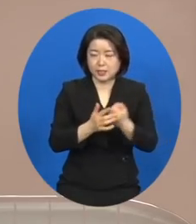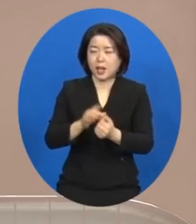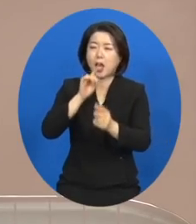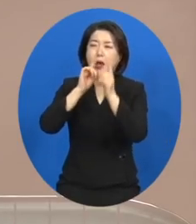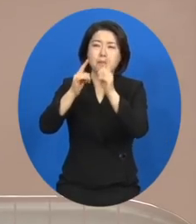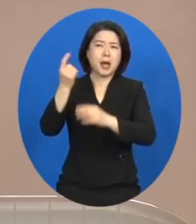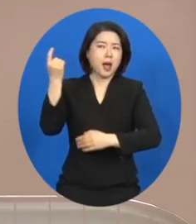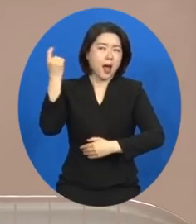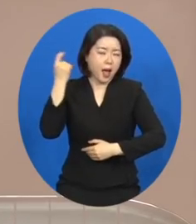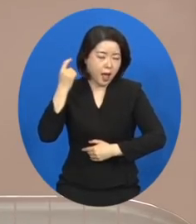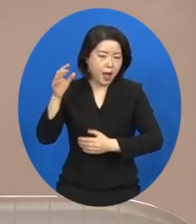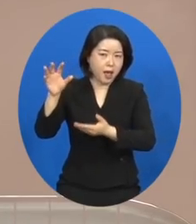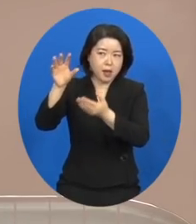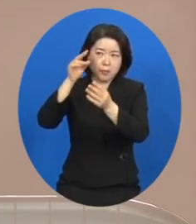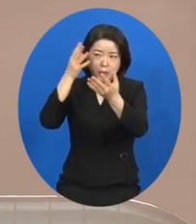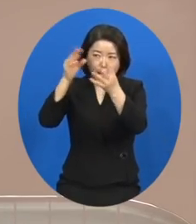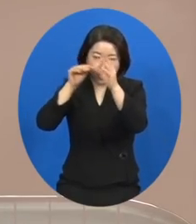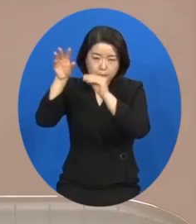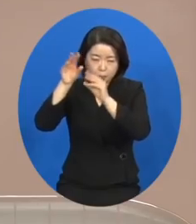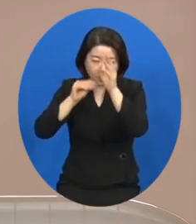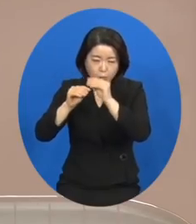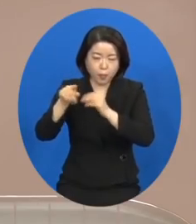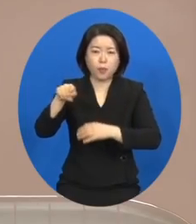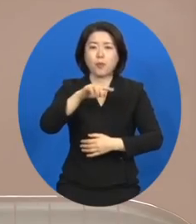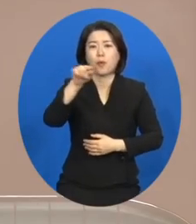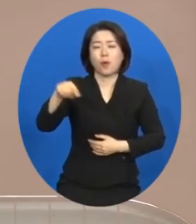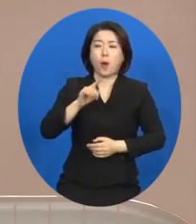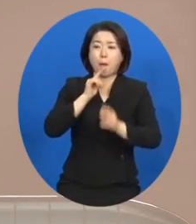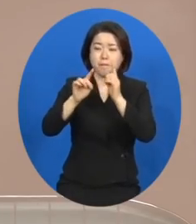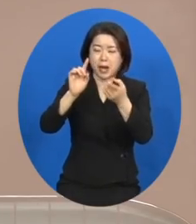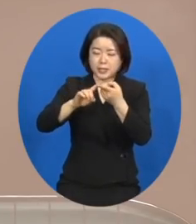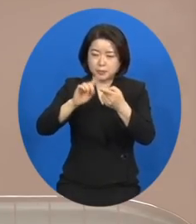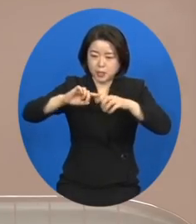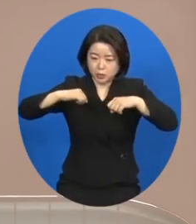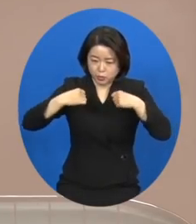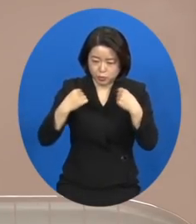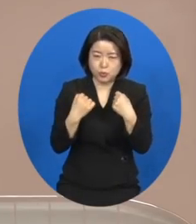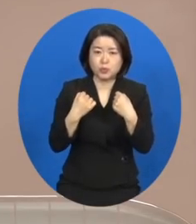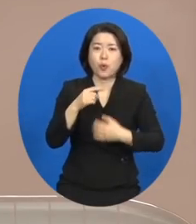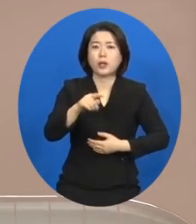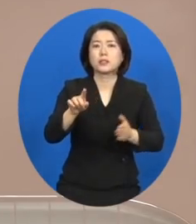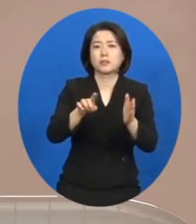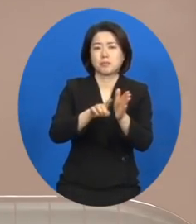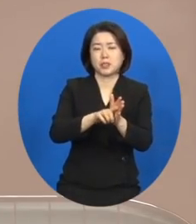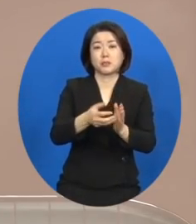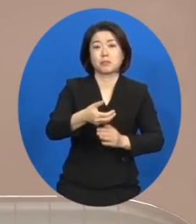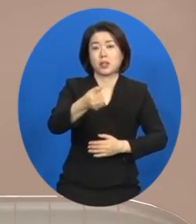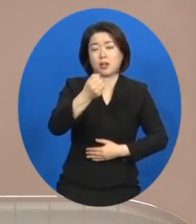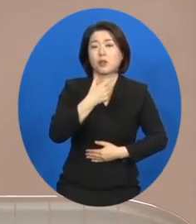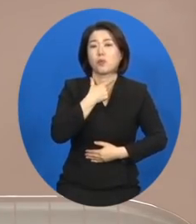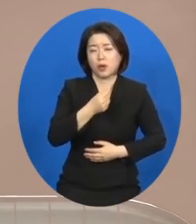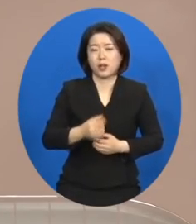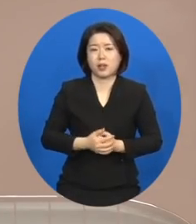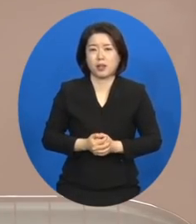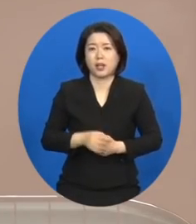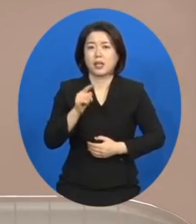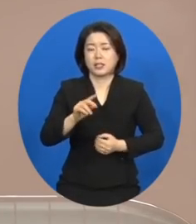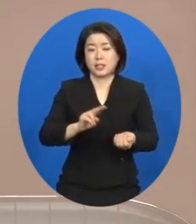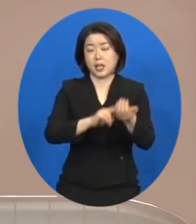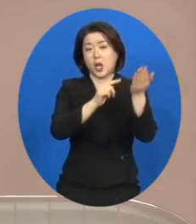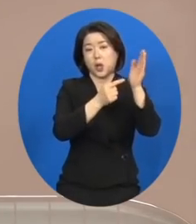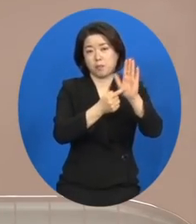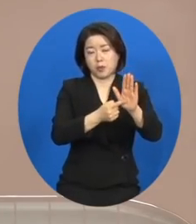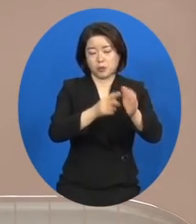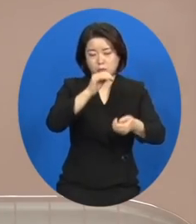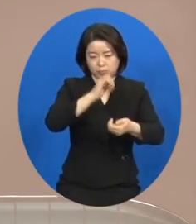순종하는 믿음, 보지 않아도 말씀대로 순종할 수 있는 그 믿음을 갖기를 원하십니다. 그것이 표적 신앙의